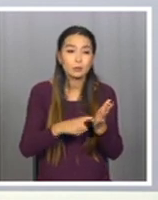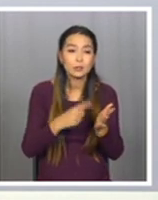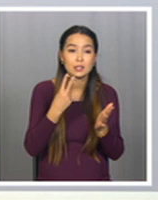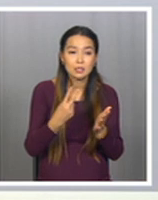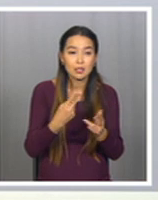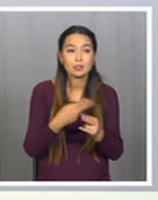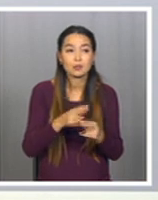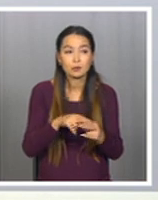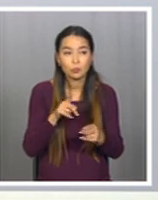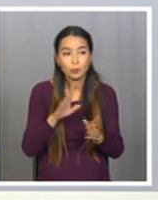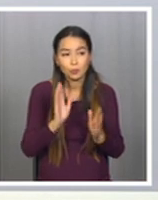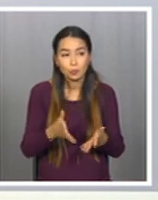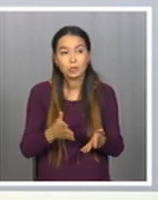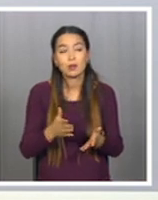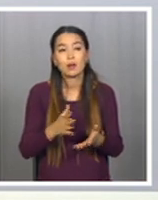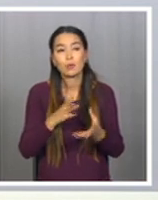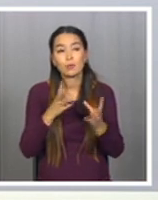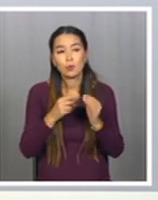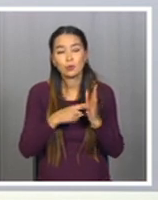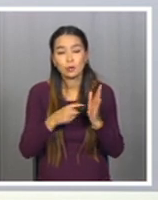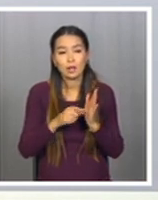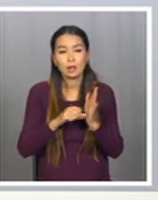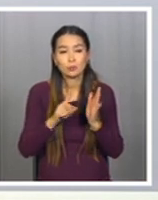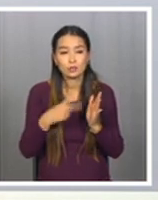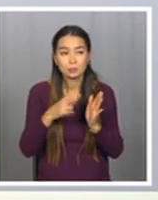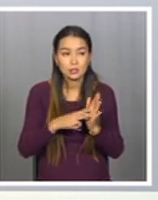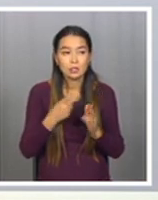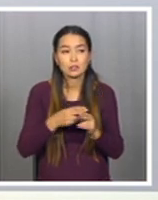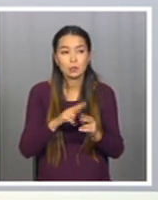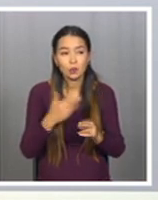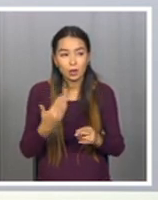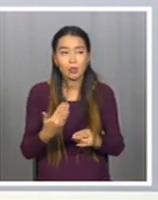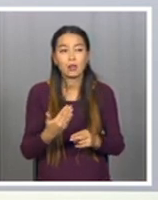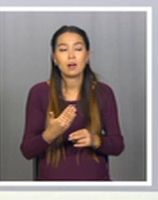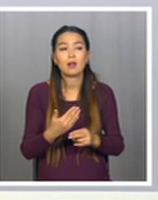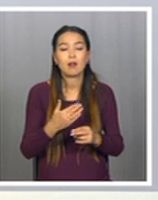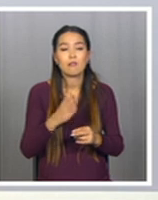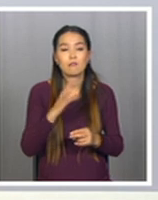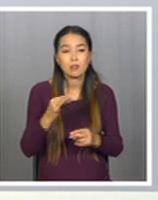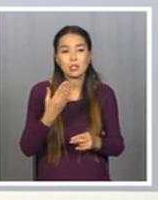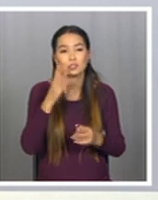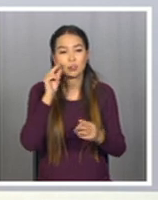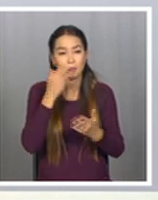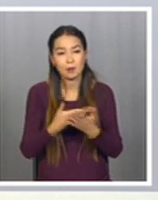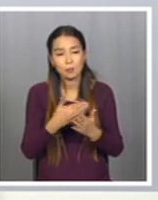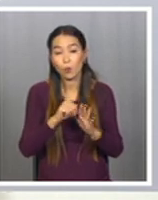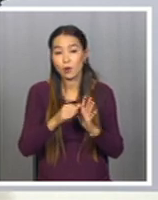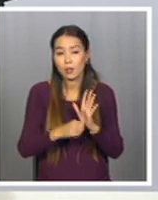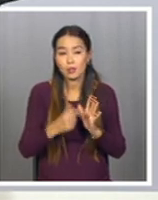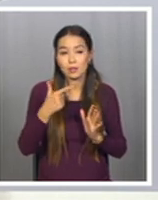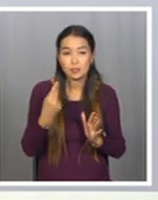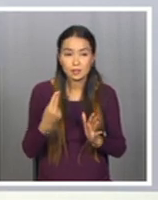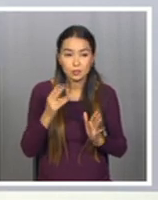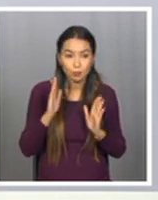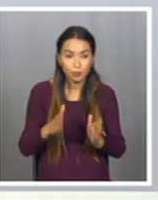дегеніміз 6,128, сонда жуық шамамен 16 герц шығады екен. Енді келесі кернеудің